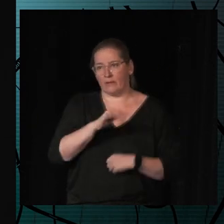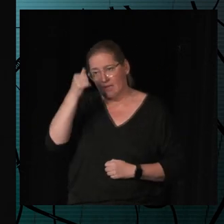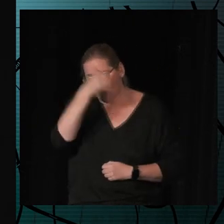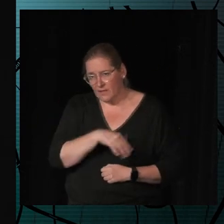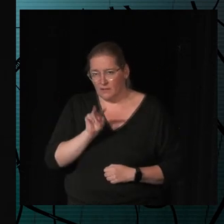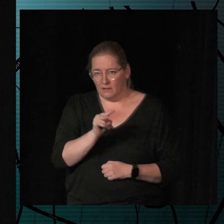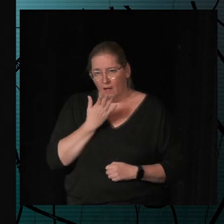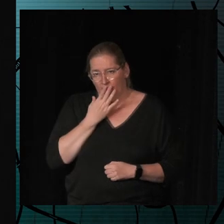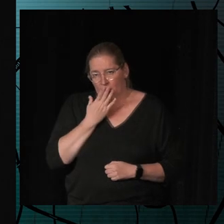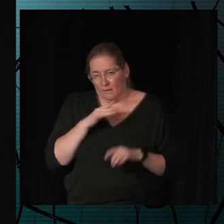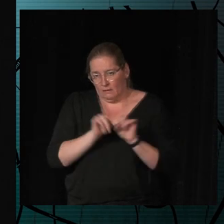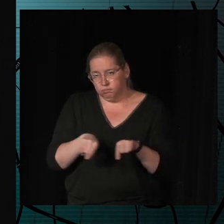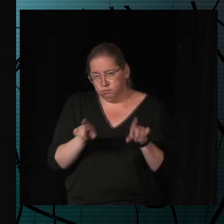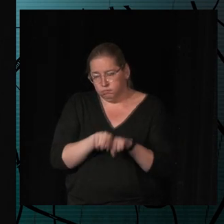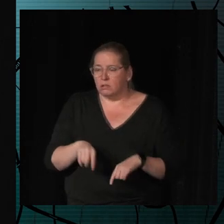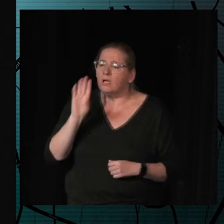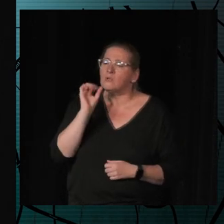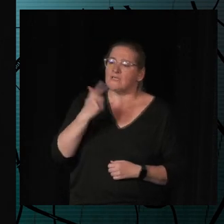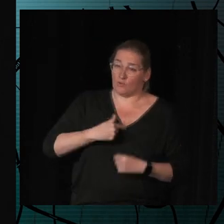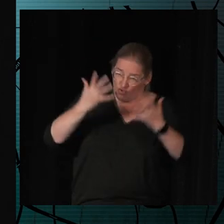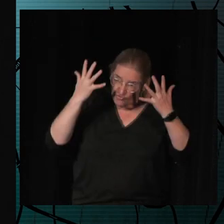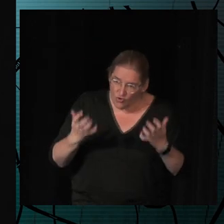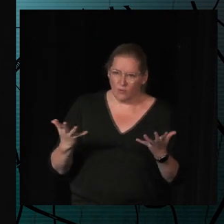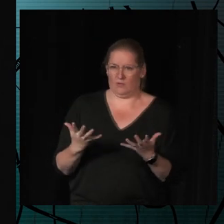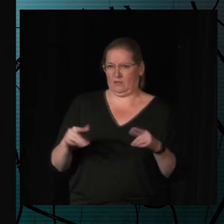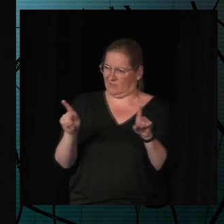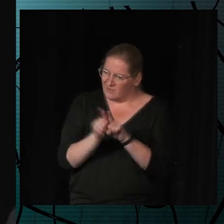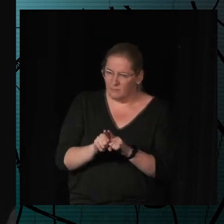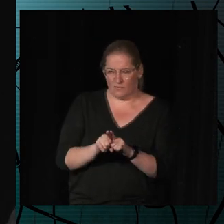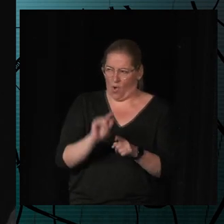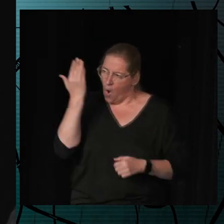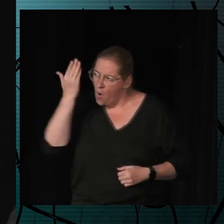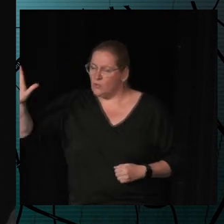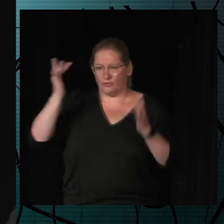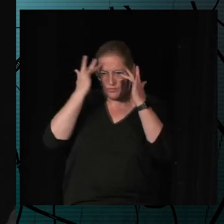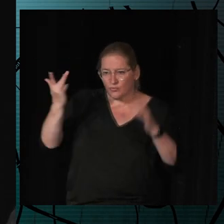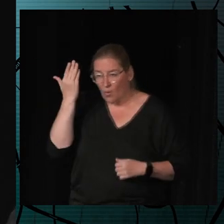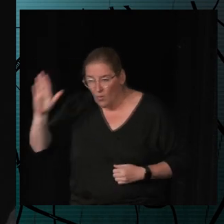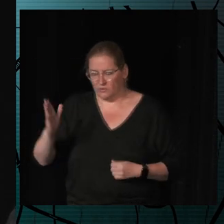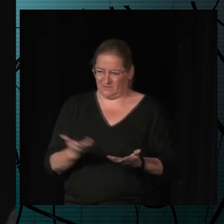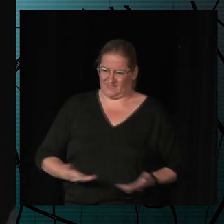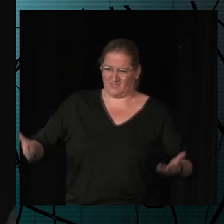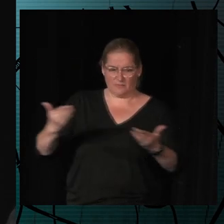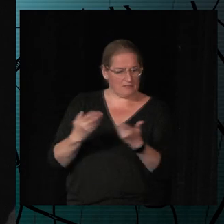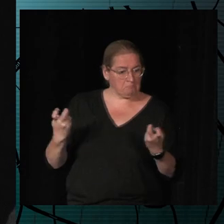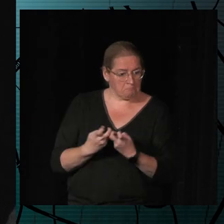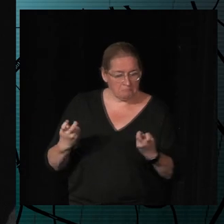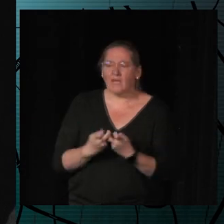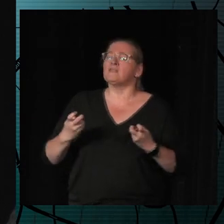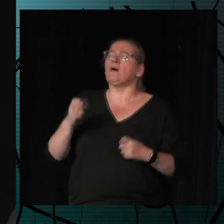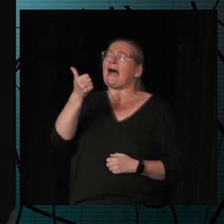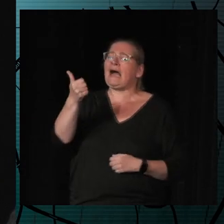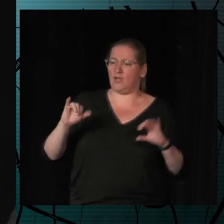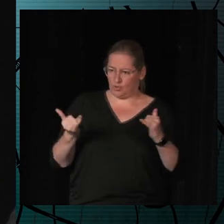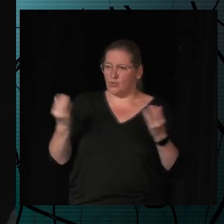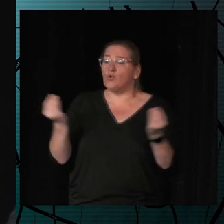T de fois et moi je je ne fais que militer pour le fait d'aller vers des cultures à des espaces différents parce queon a le cas un jeu comme moundown qui se passe dans les Alpes suisses